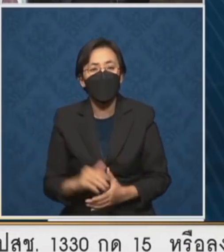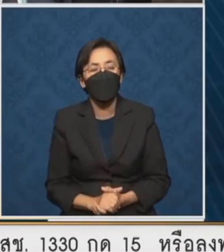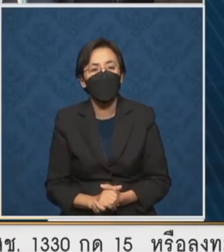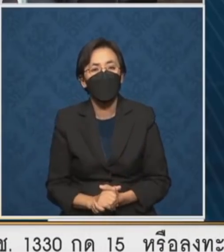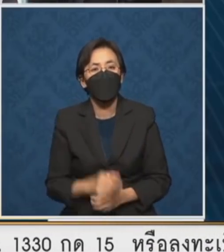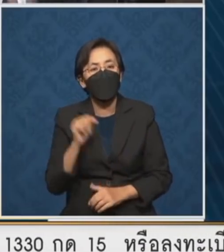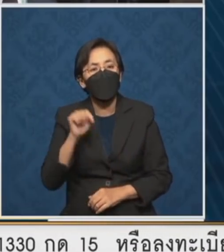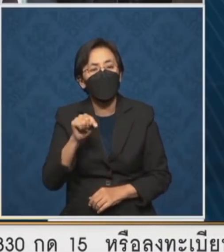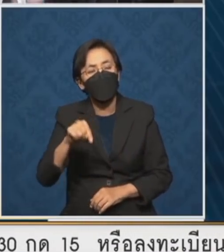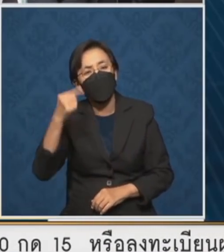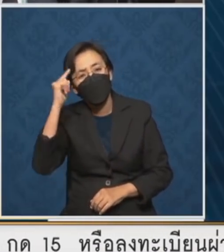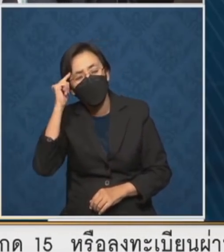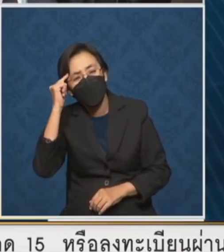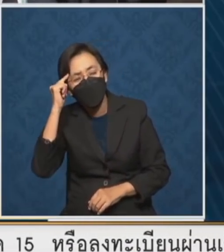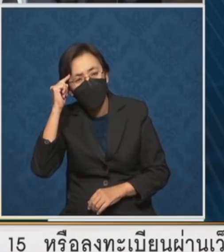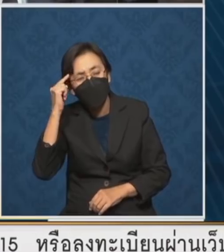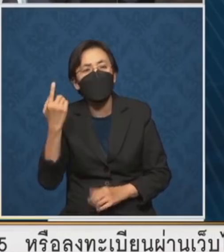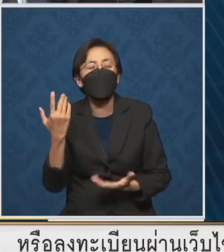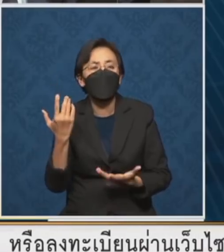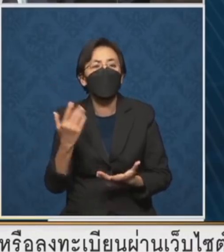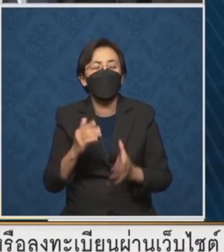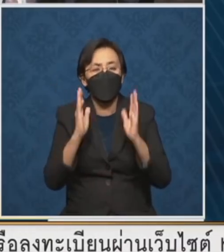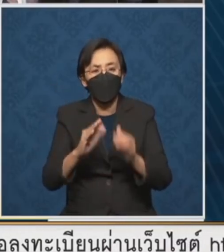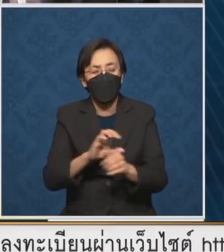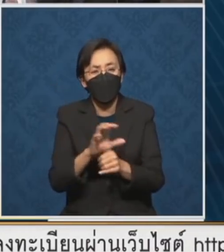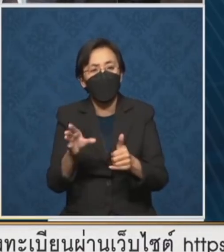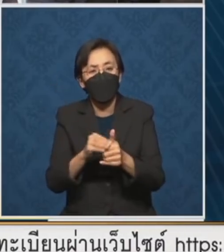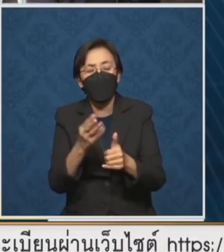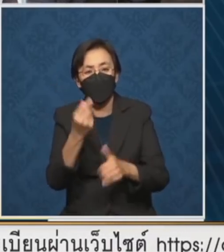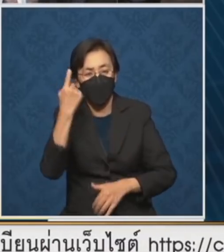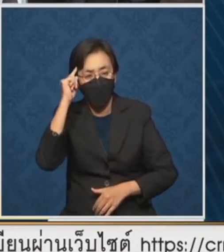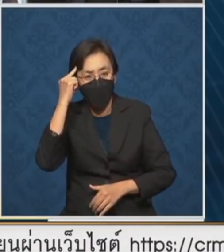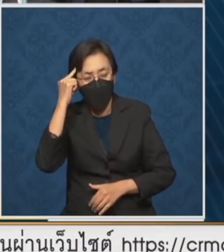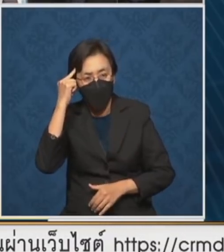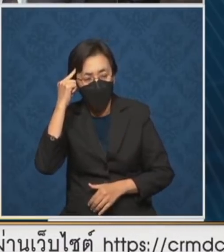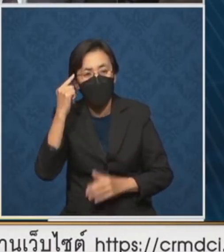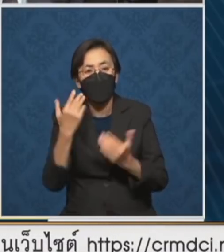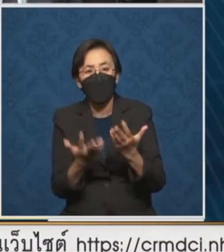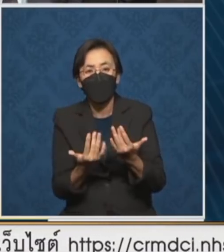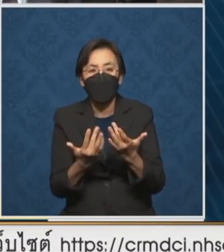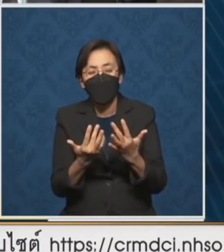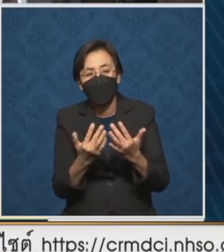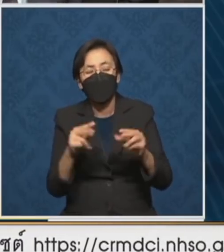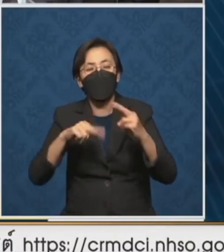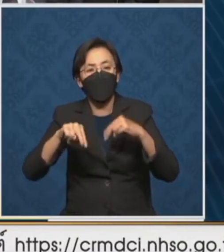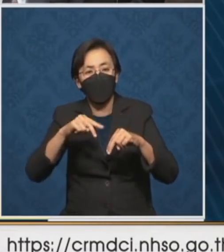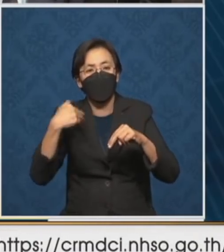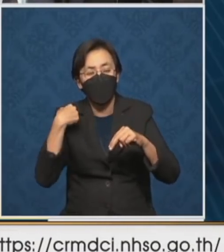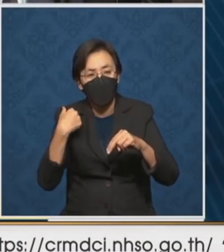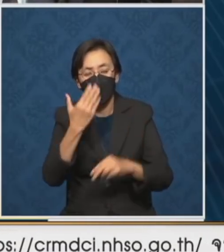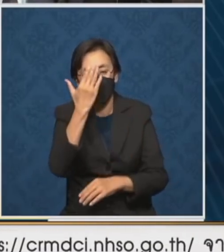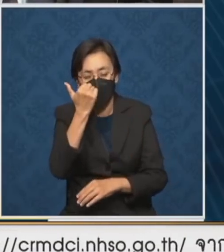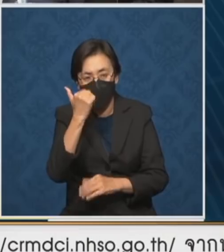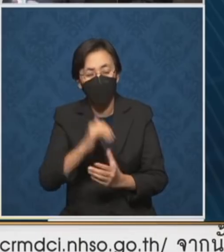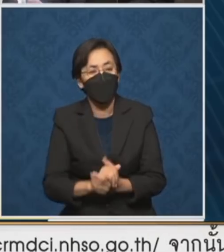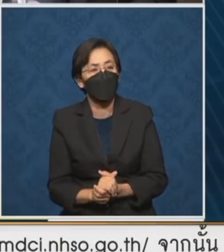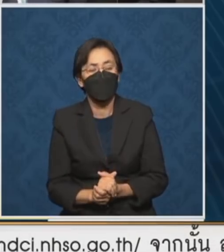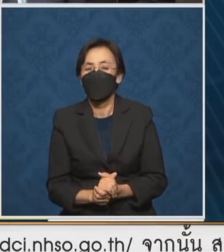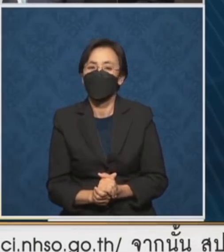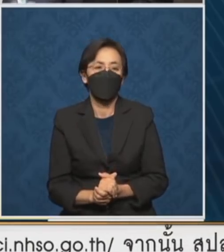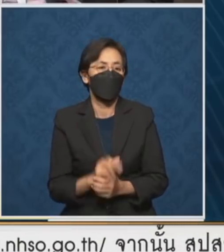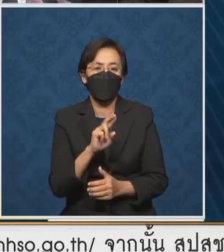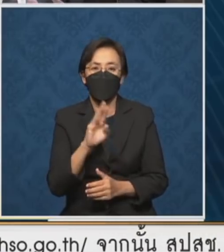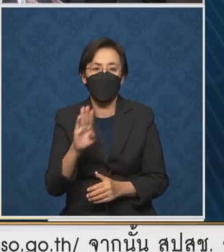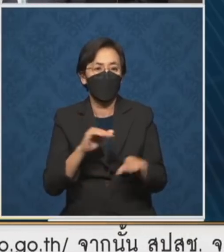ไม่รู้อีกกี่พันกี่หมื่นคนที่ต้องติดโควิดเพราะไปแออัดกันเพื่อรอคิวตรวจเพราะไม่มีเครื่องมืออะไรมารองรับระบบเหล่